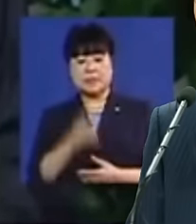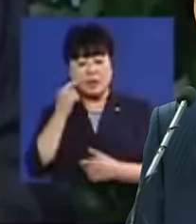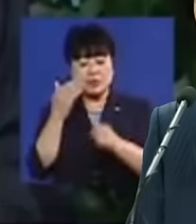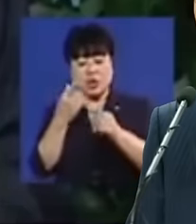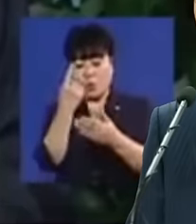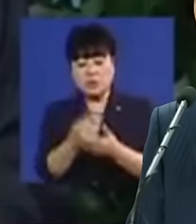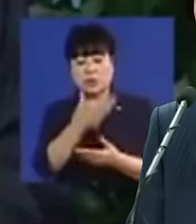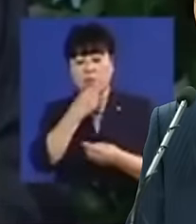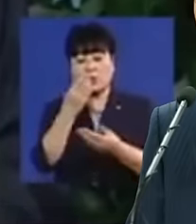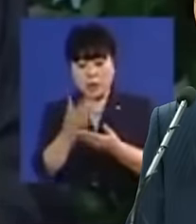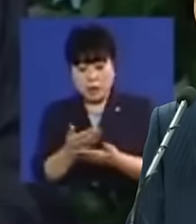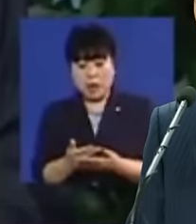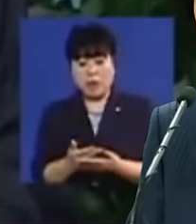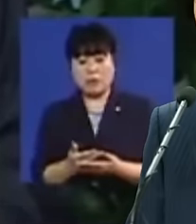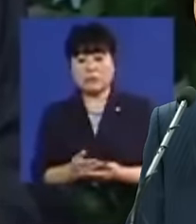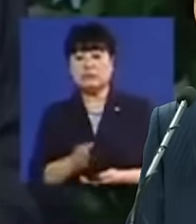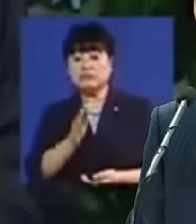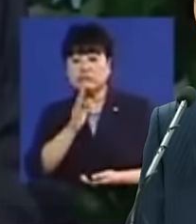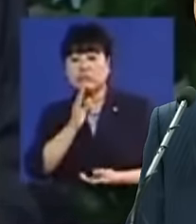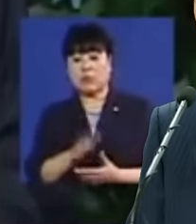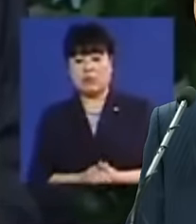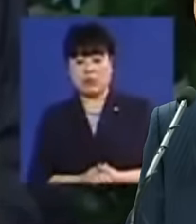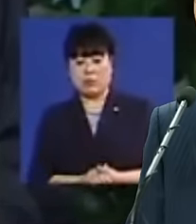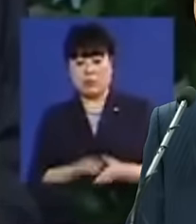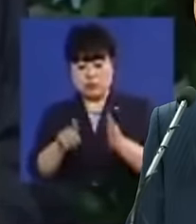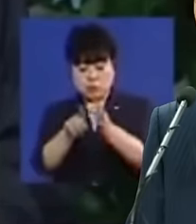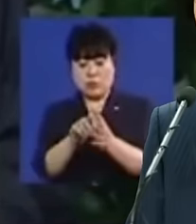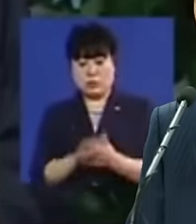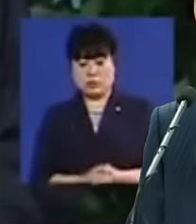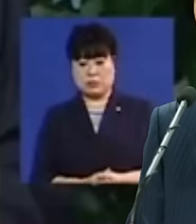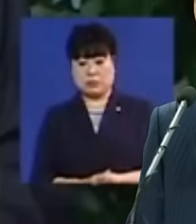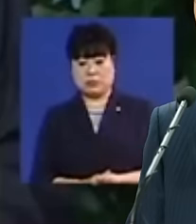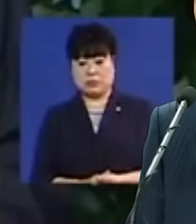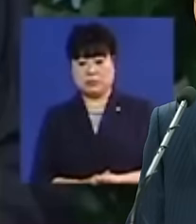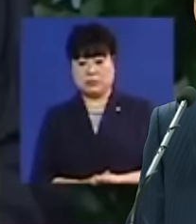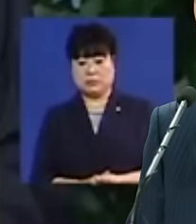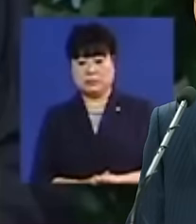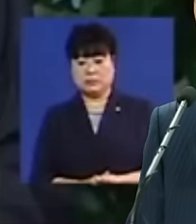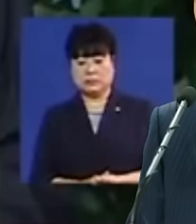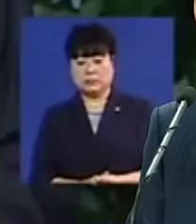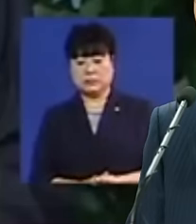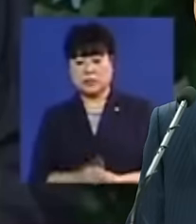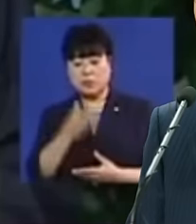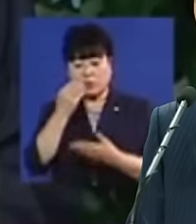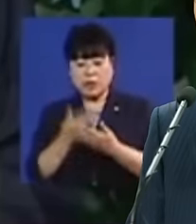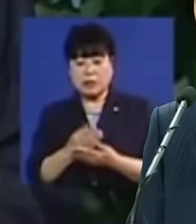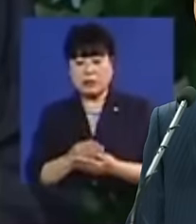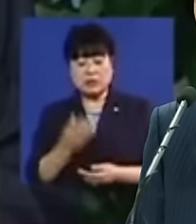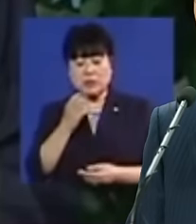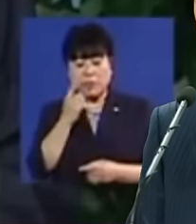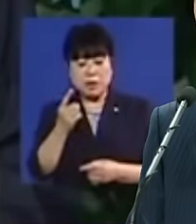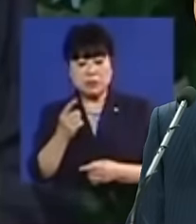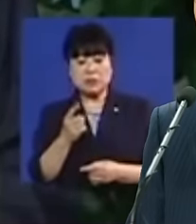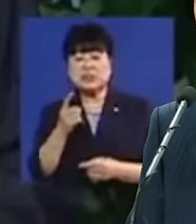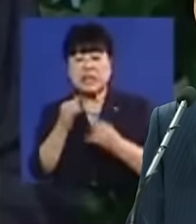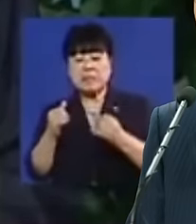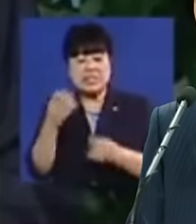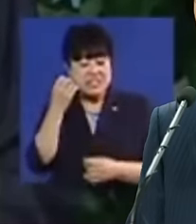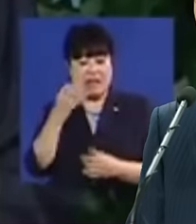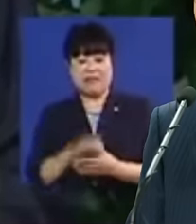아버지께 나와서 복 받는 것을 믿지 못한다면 그 당사자가 좀 잘못되었지요.